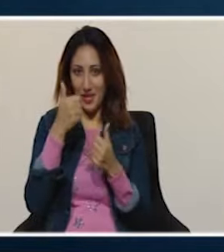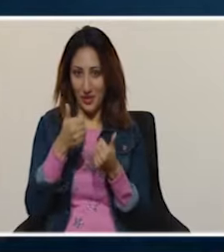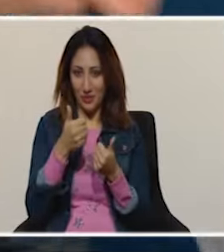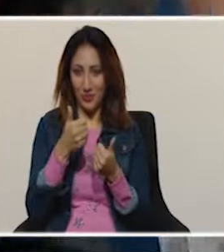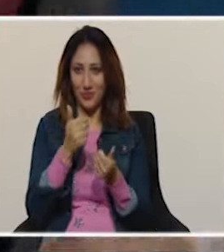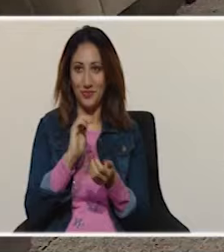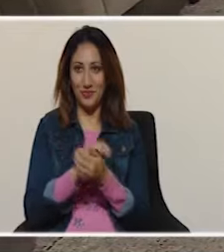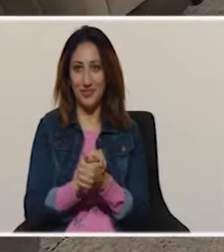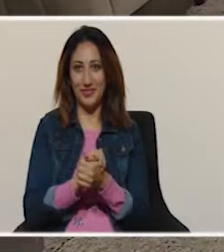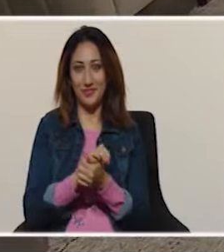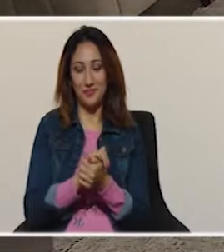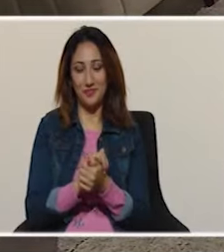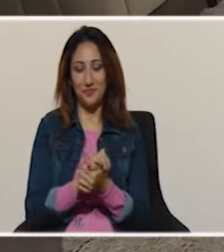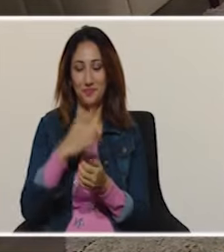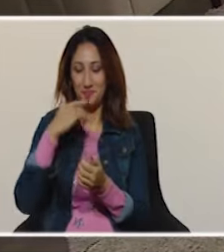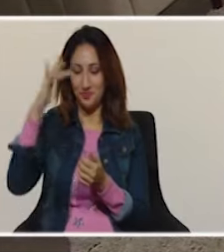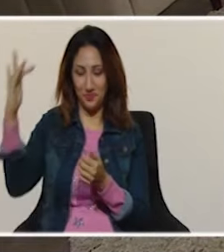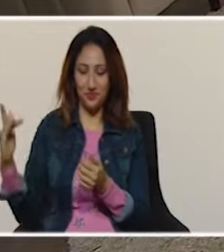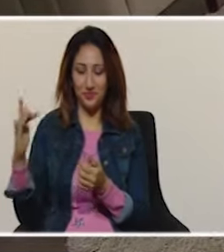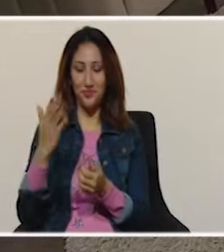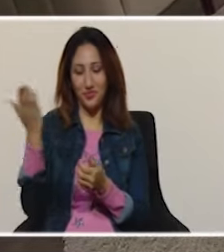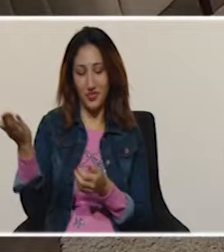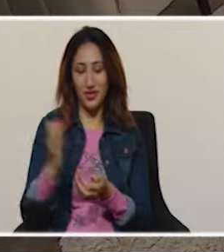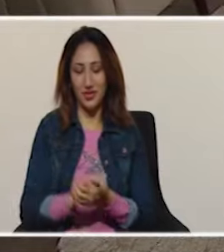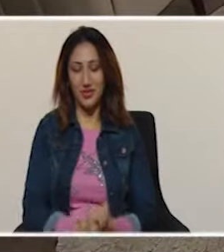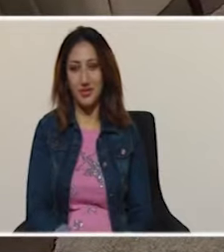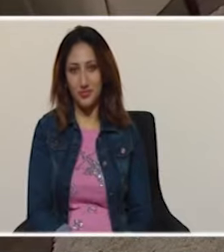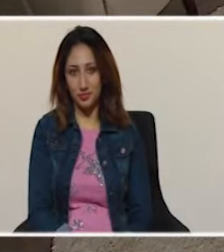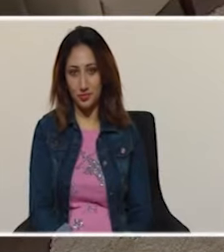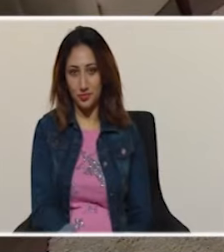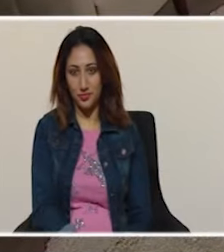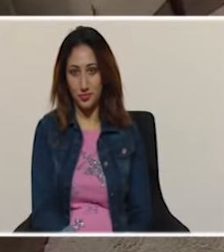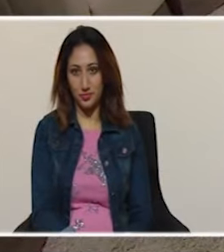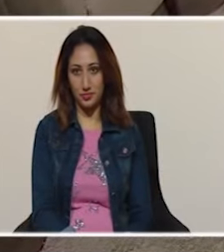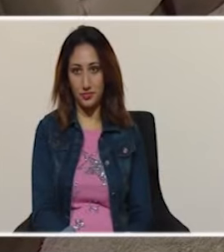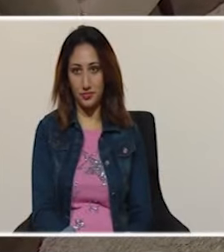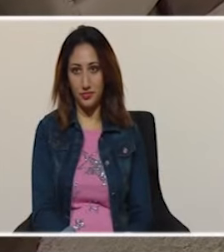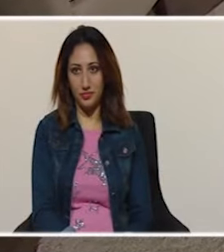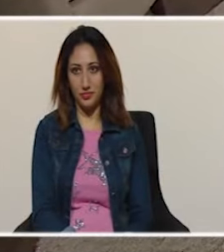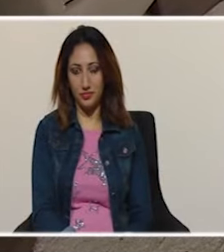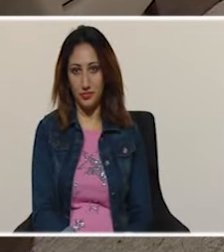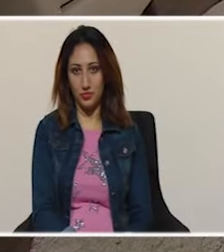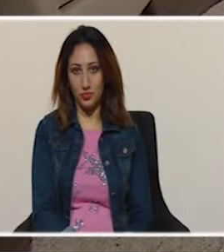حاجه. بالظبط بالظبط. تسمحي لي ارجع مكاني تاني؟ اتفضل. بس شفت قالت له